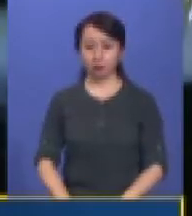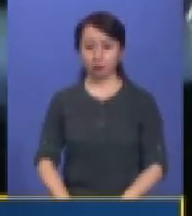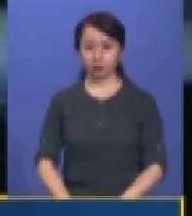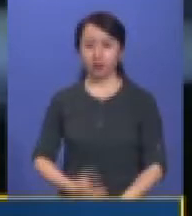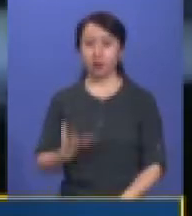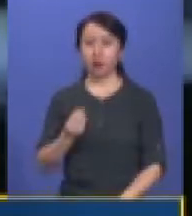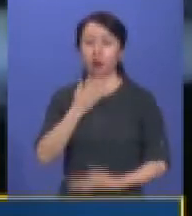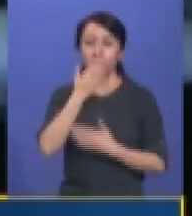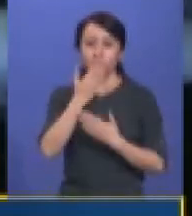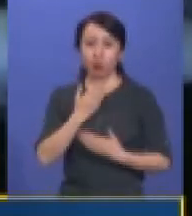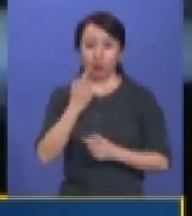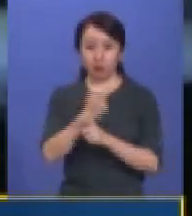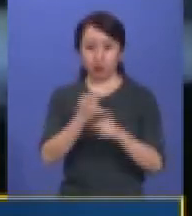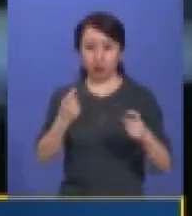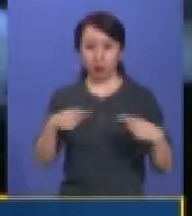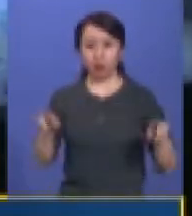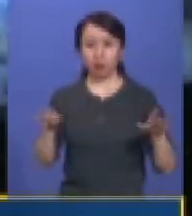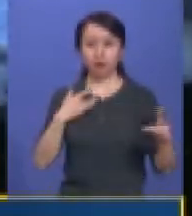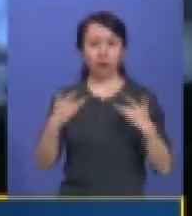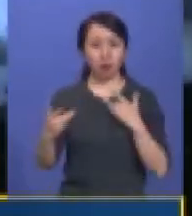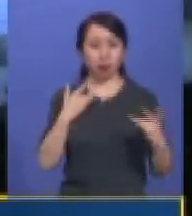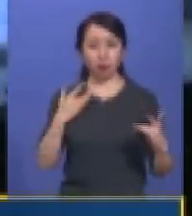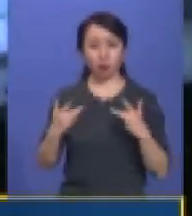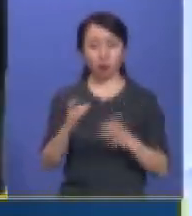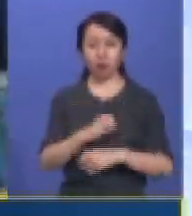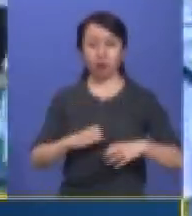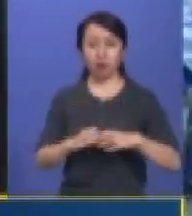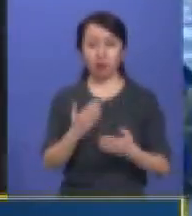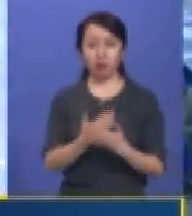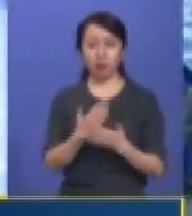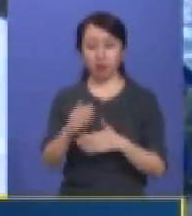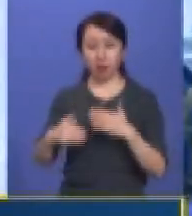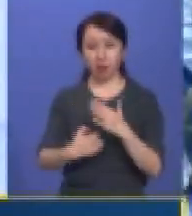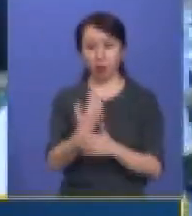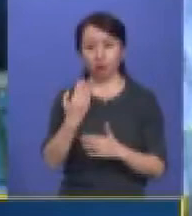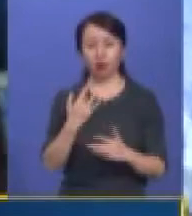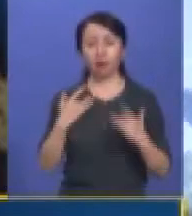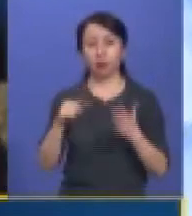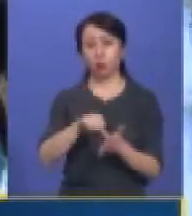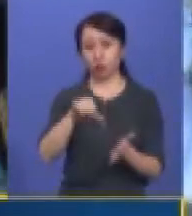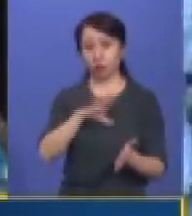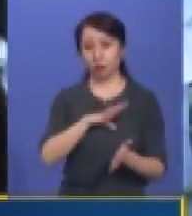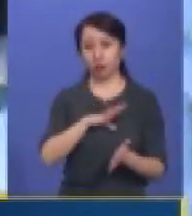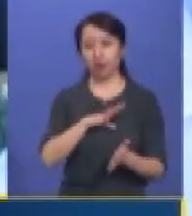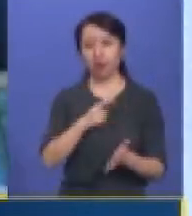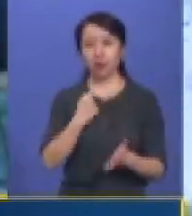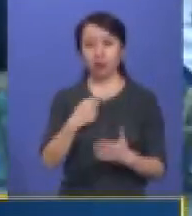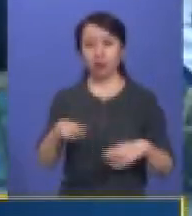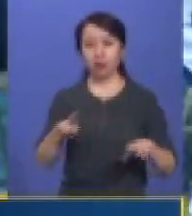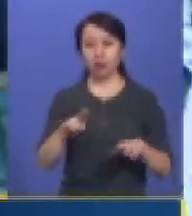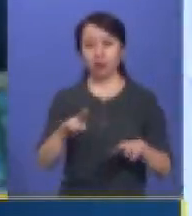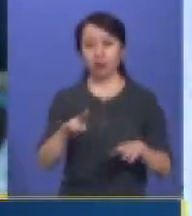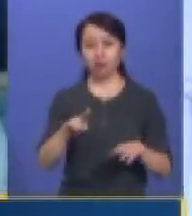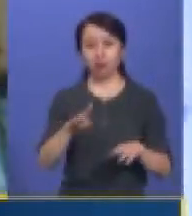Помимо уже полюбившихся зрителю номеров, творческие коллективы филармонии представили и новые. В концерте принимали участие солисты Северо-Казахстанской